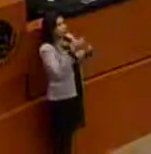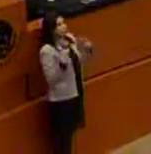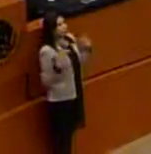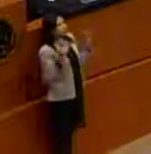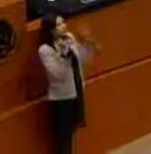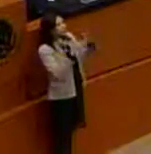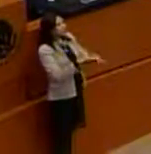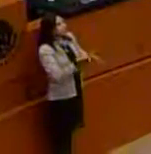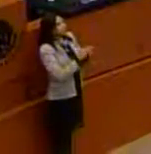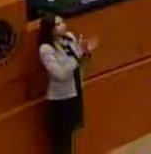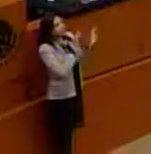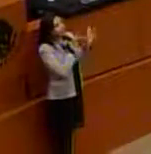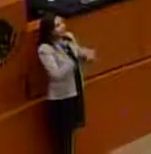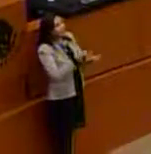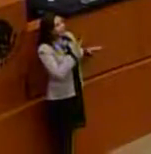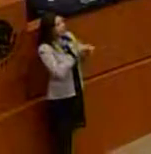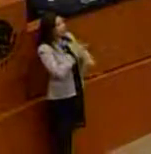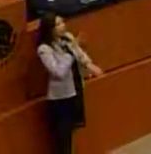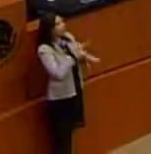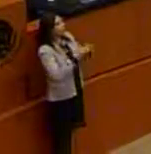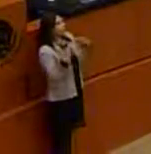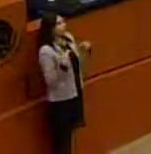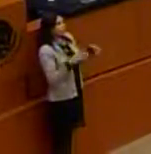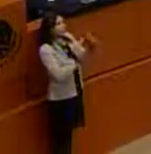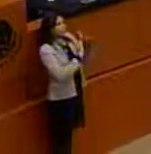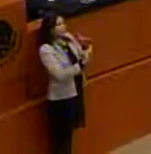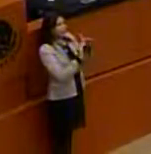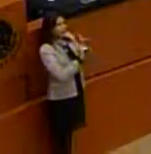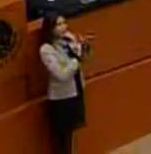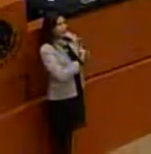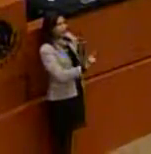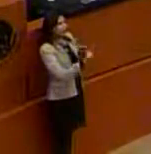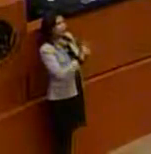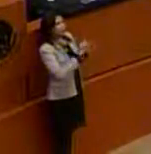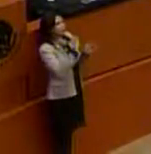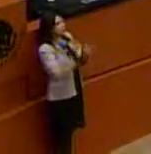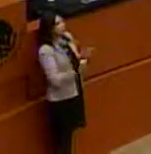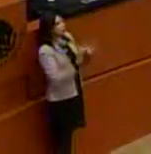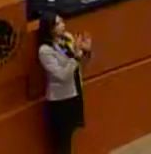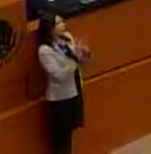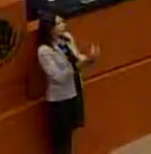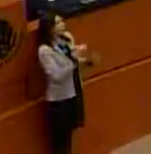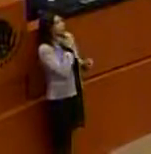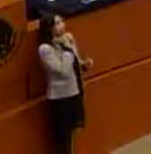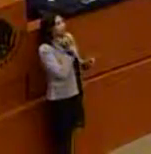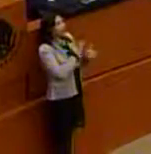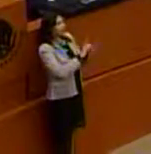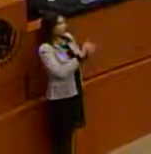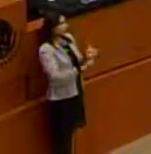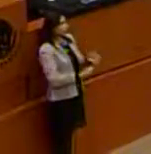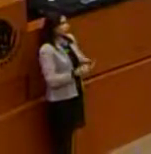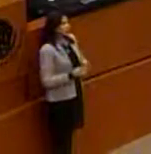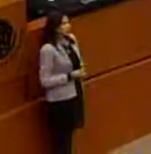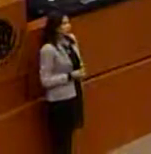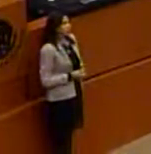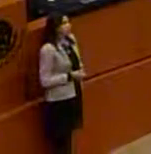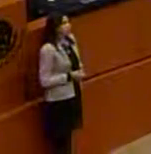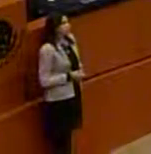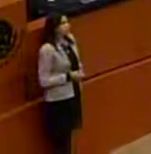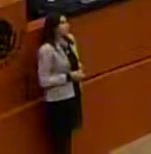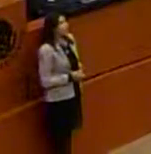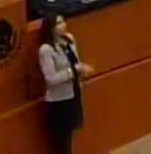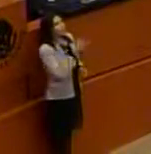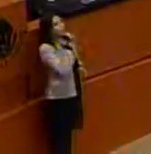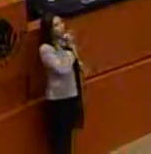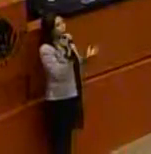candidats à l'immigration, en particulier en provenance d'Europe du Sud, de France et d'Allemagne. Comme il n'est quand même pas possible d'accueillir